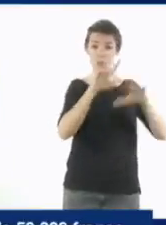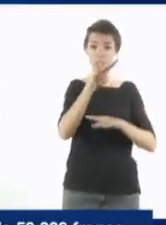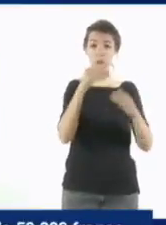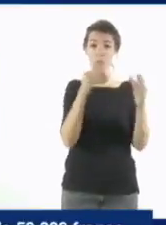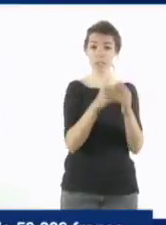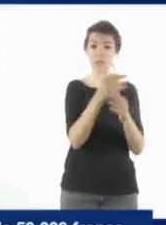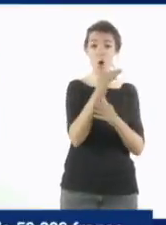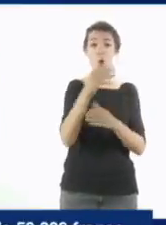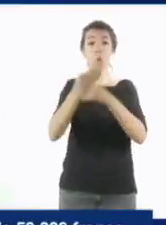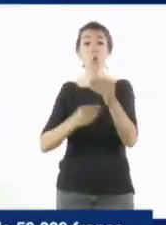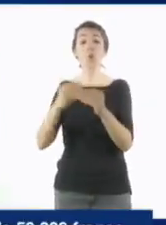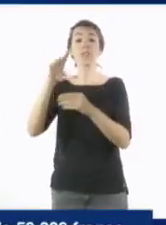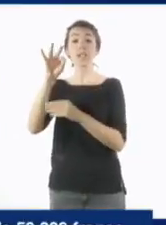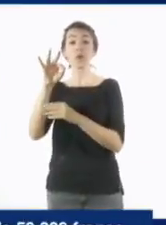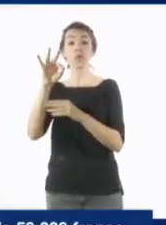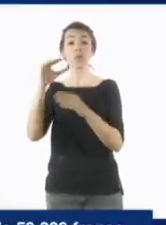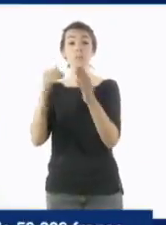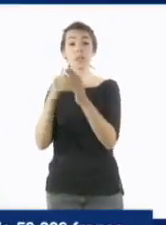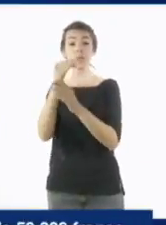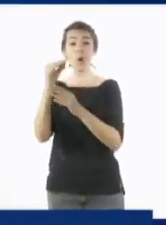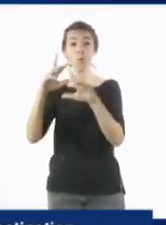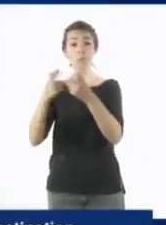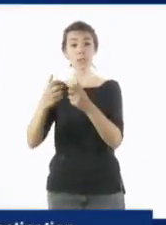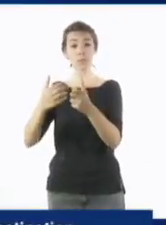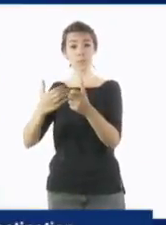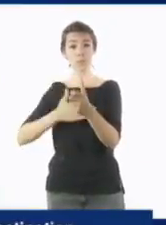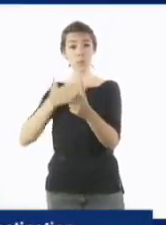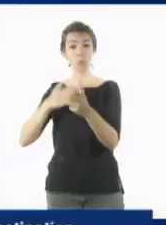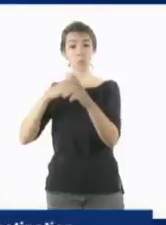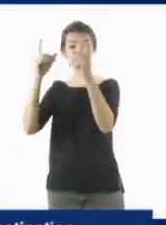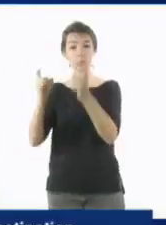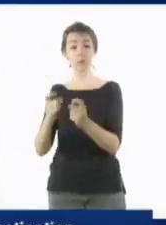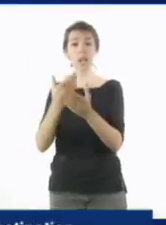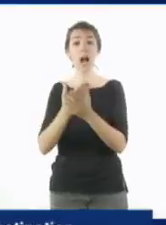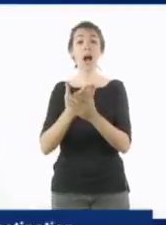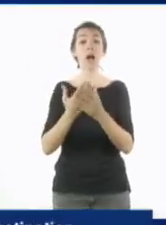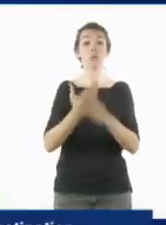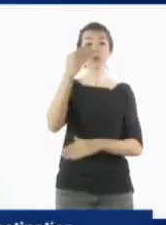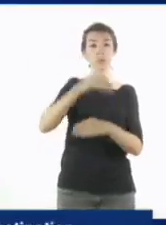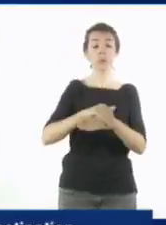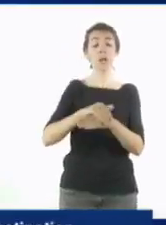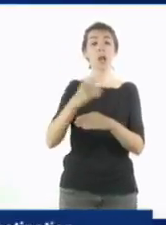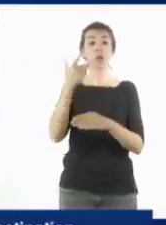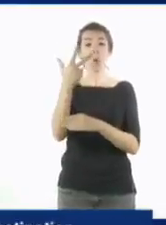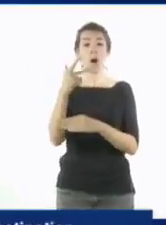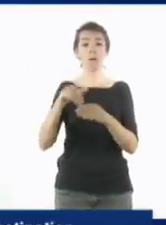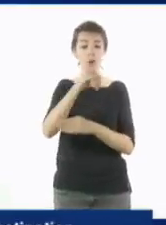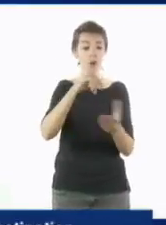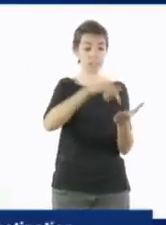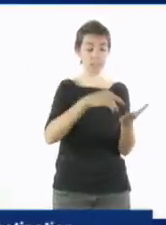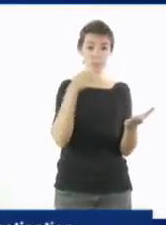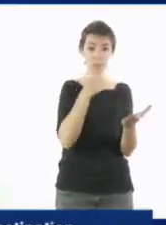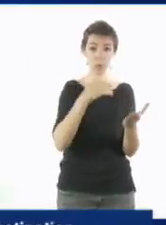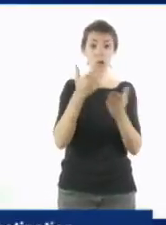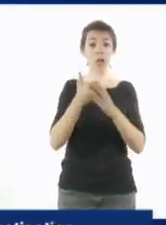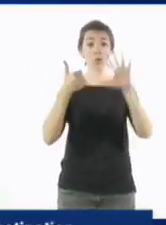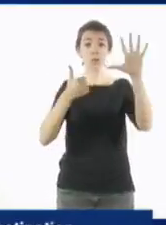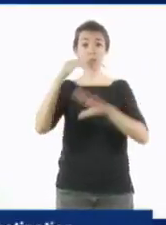000 francs en promotion. Grâce à ces prix compétitifs, les trois vols hebdomadaires à destination de Melbourne affichent un taux de remplissage de